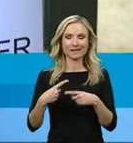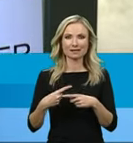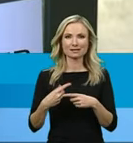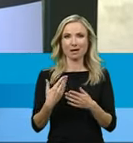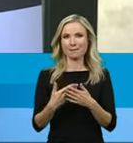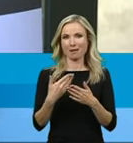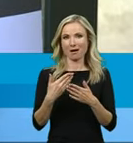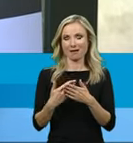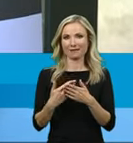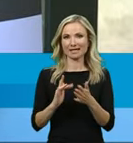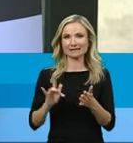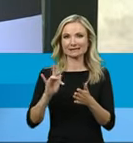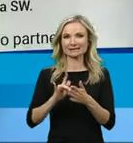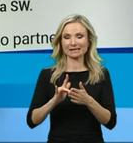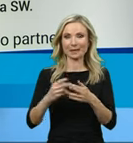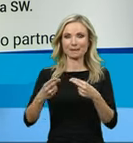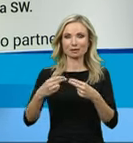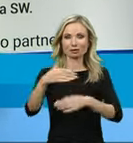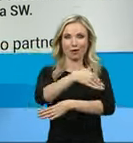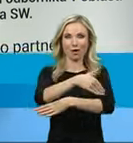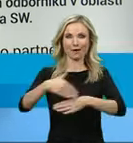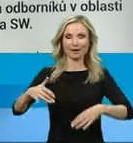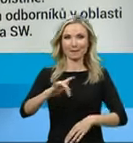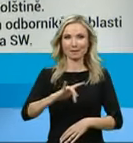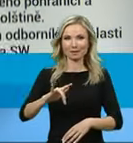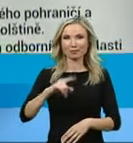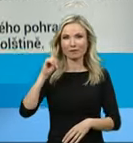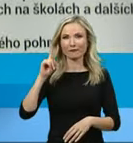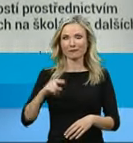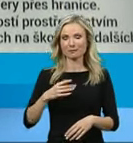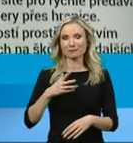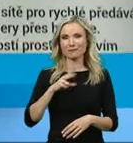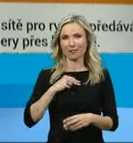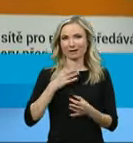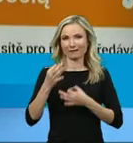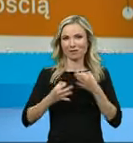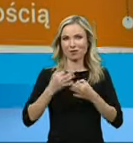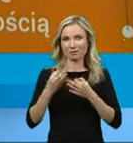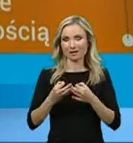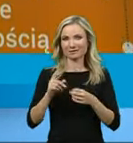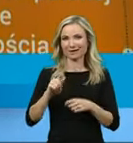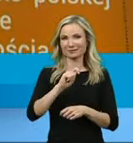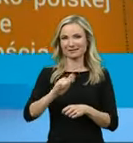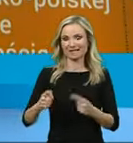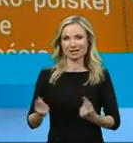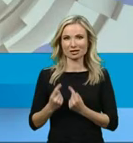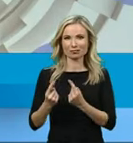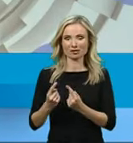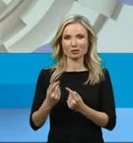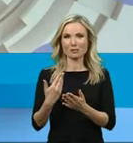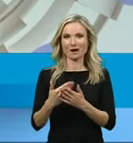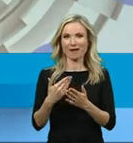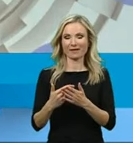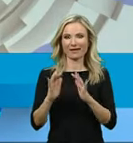regiony. A my víme z našich dat a obecně ze všech dat o nápadu trestné činnosti, že zkrátka dobře kybernetická kriminalita